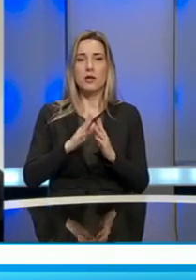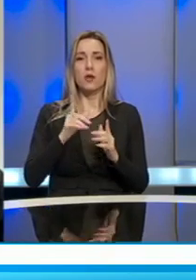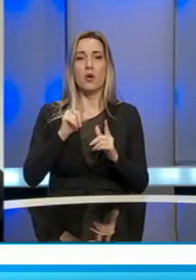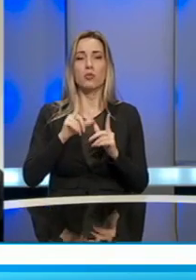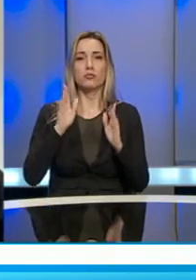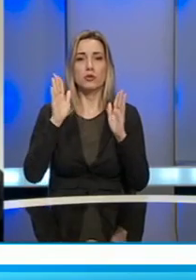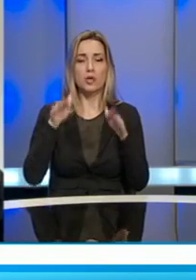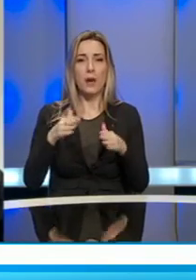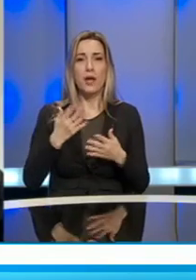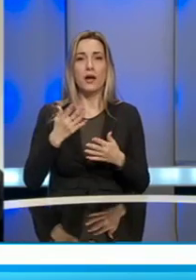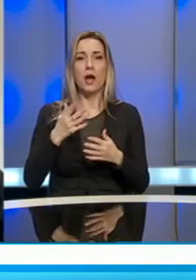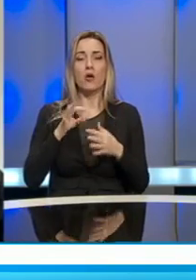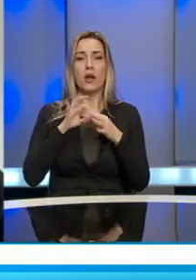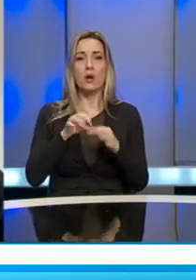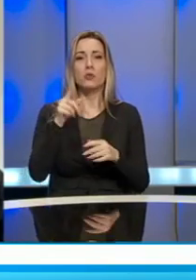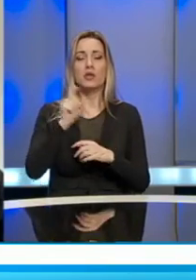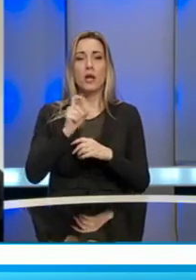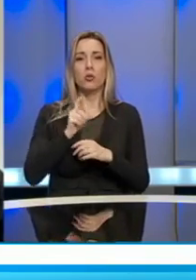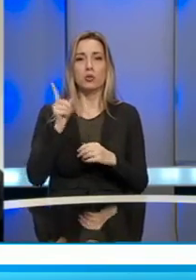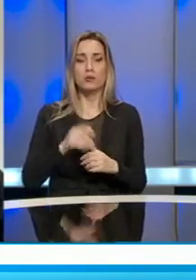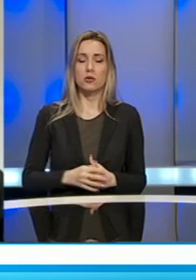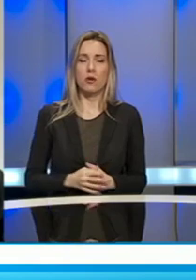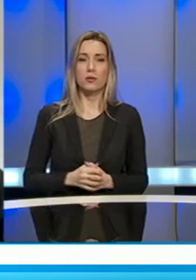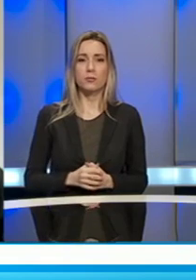džamije. Kako je regulisano ovo u Turskoj?